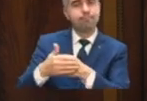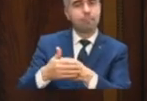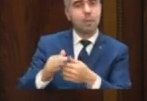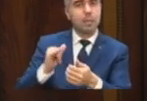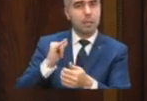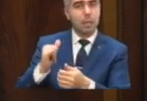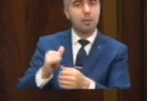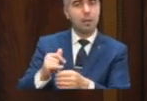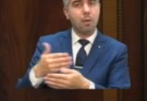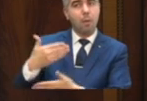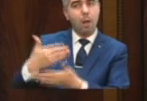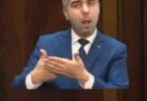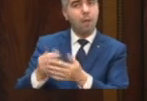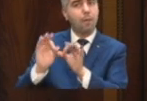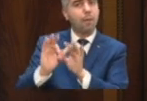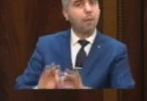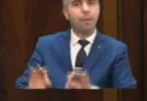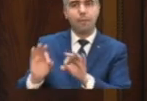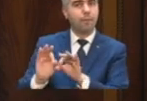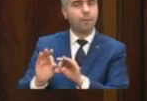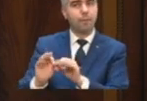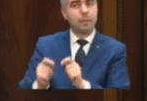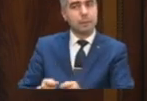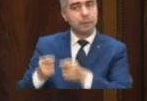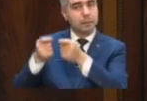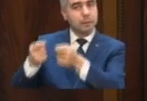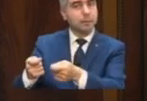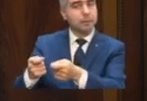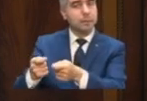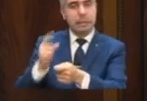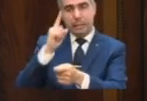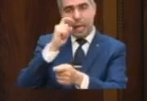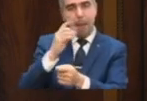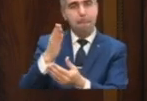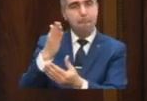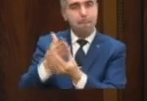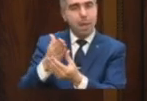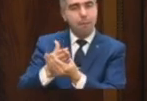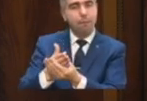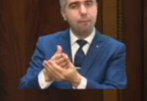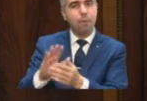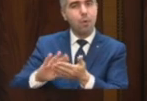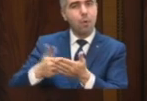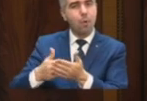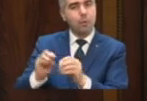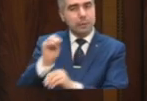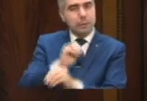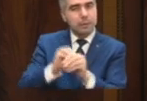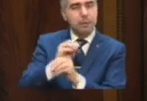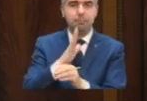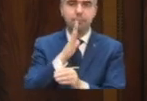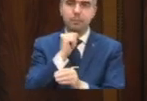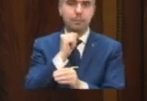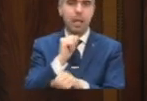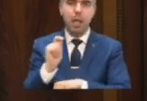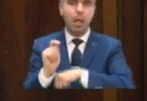مع رخص البناء وطائق التعمير المساطر الإدارية المعقدة البطء في معالجة الملفات وغيرها